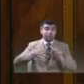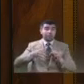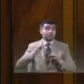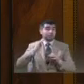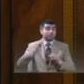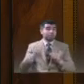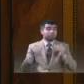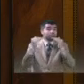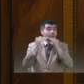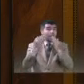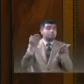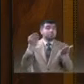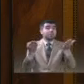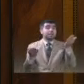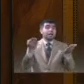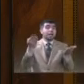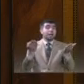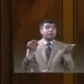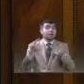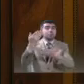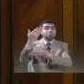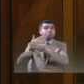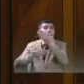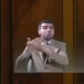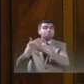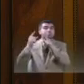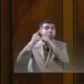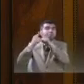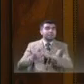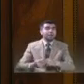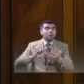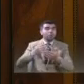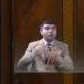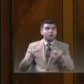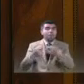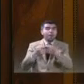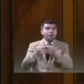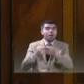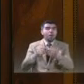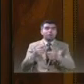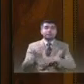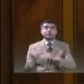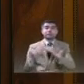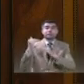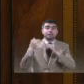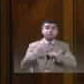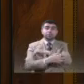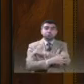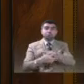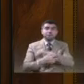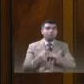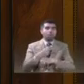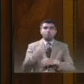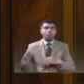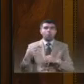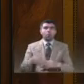عن التوازنات الماكرو الاقتصادية دون المساس بالقدرة الشرائية للفئات